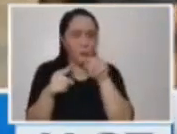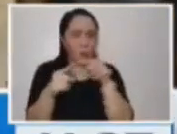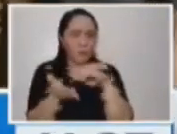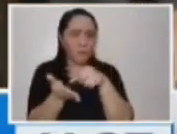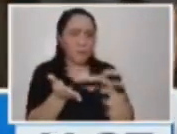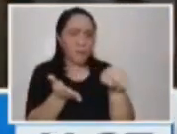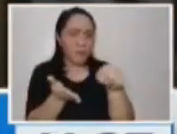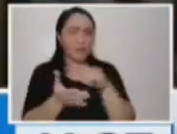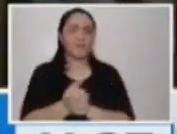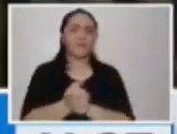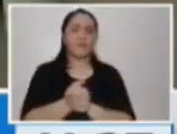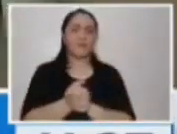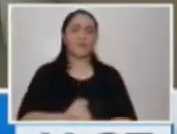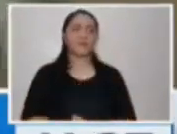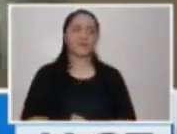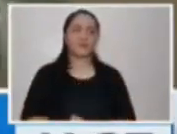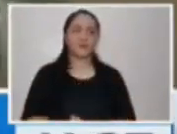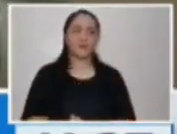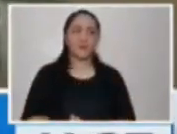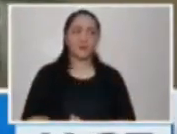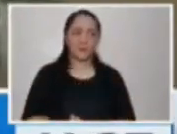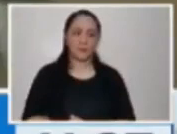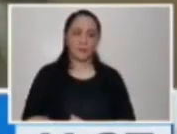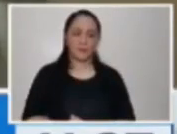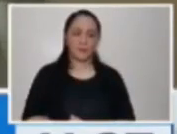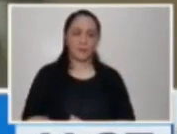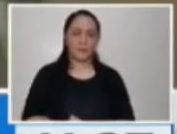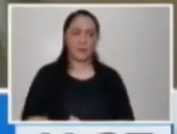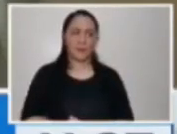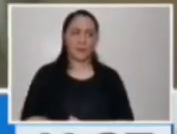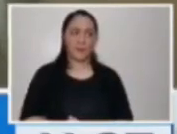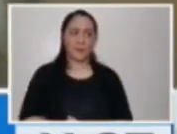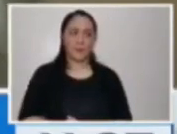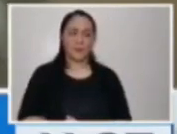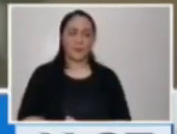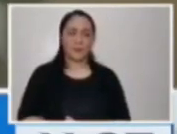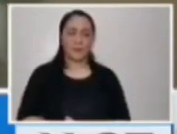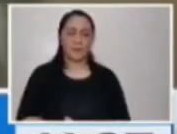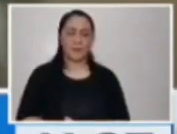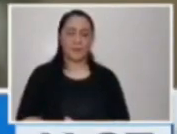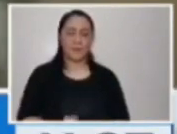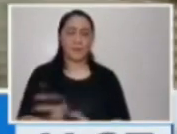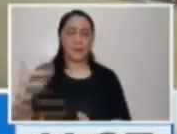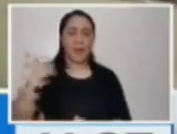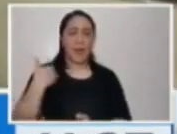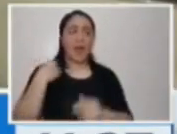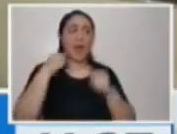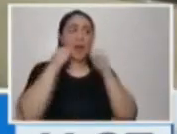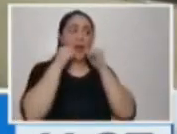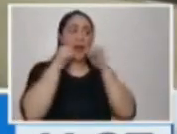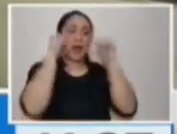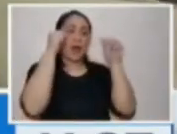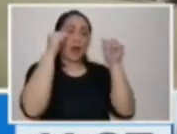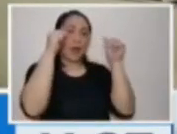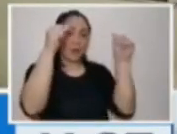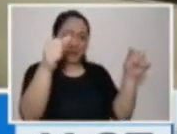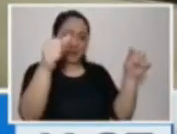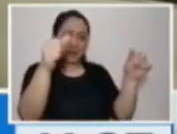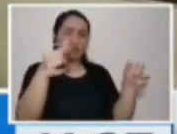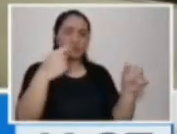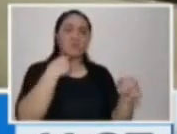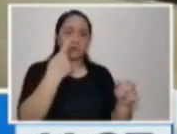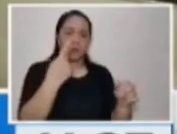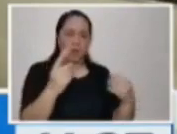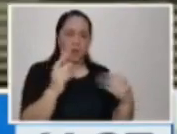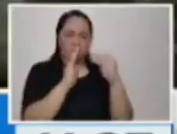moratorium sa payment, kasi meron din namang mga members na gustong magbayad. So, hindi naman